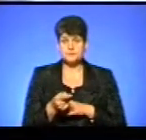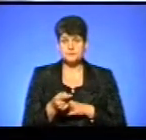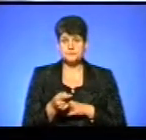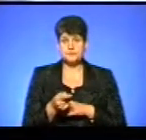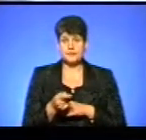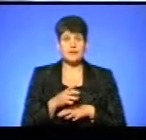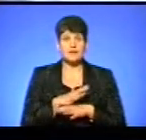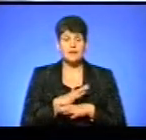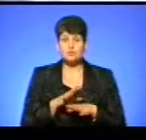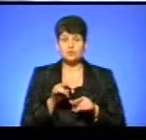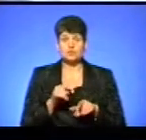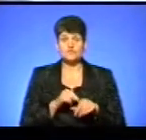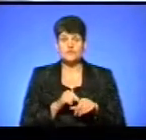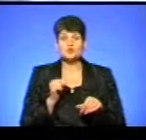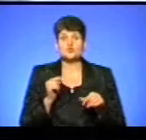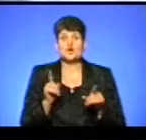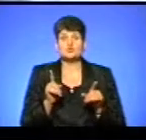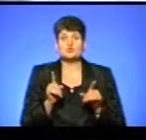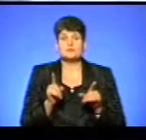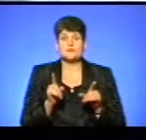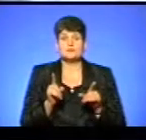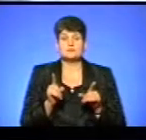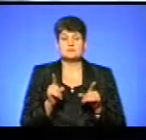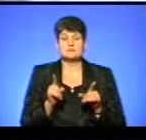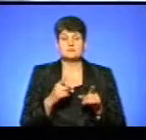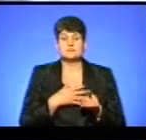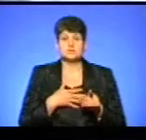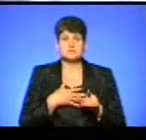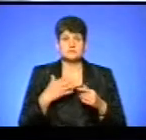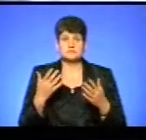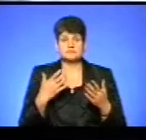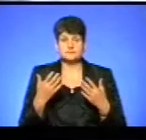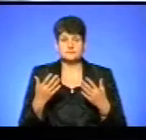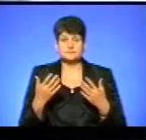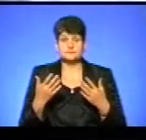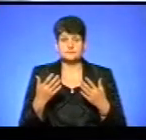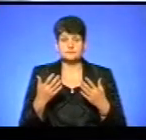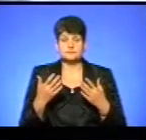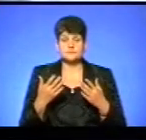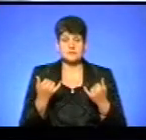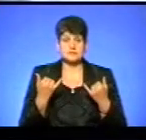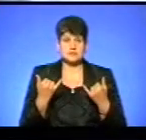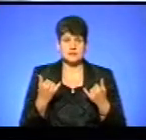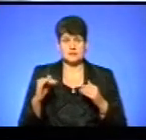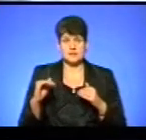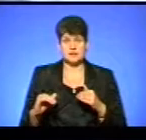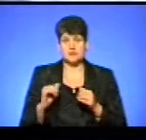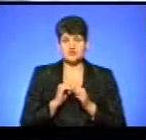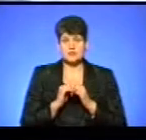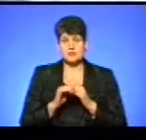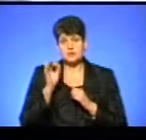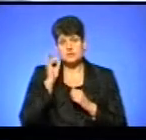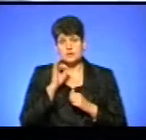не було такого відчуття, що ми десь розривалися, переривалися. І зараз малий дуже часто і згадує